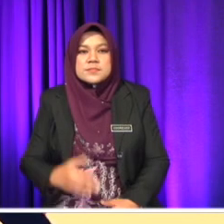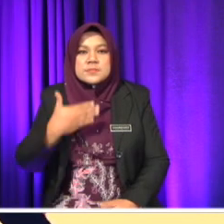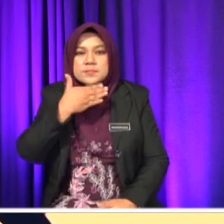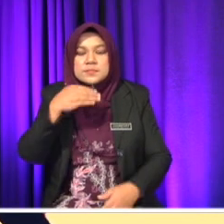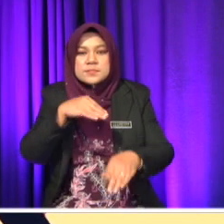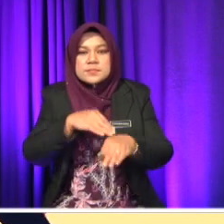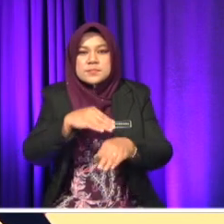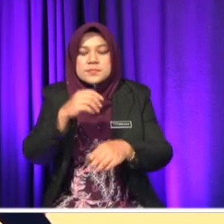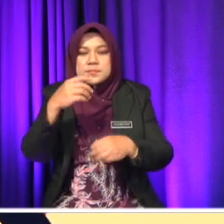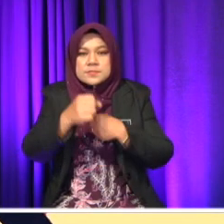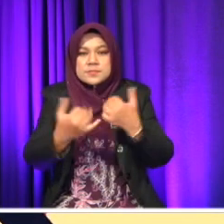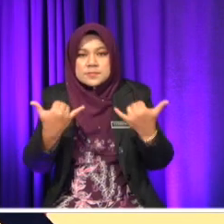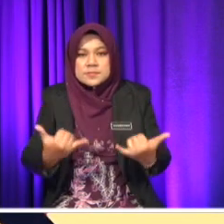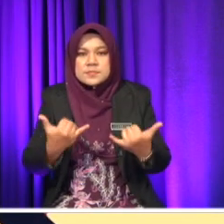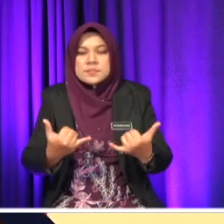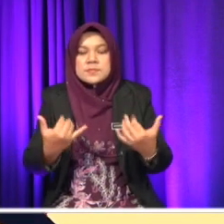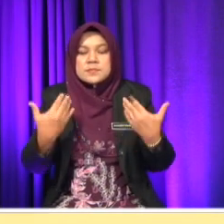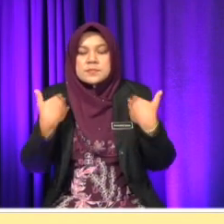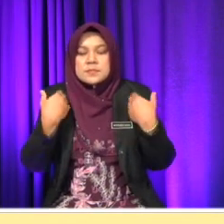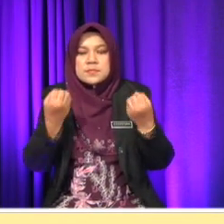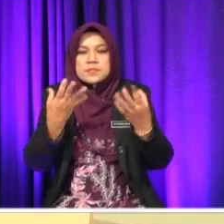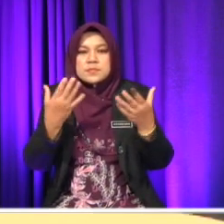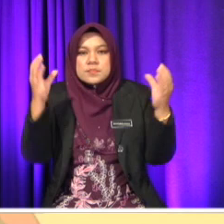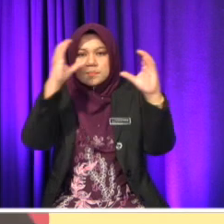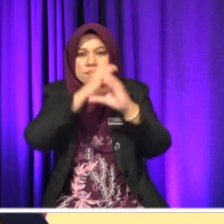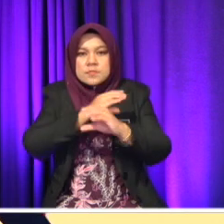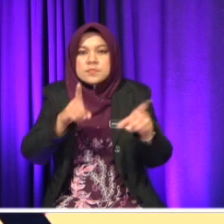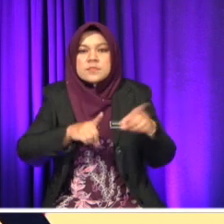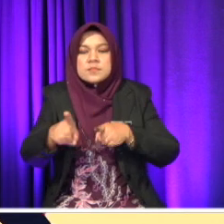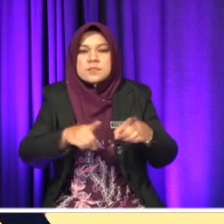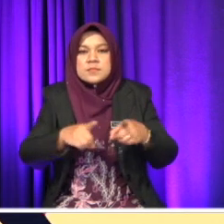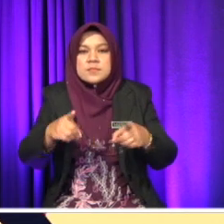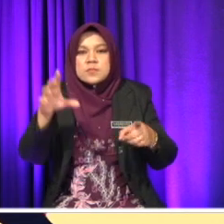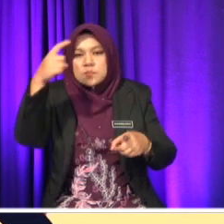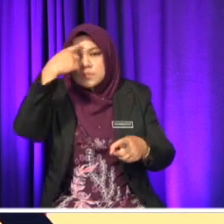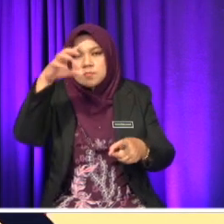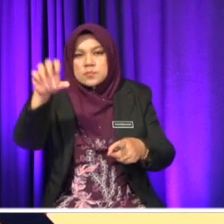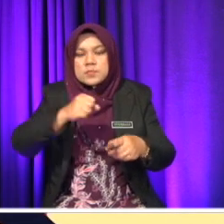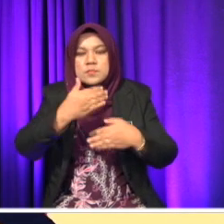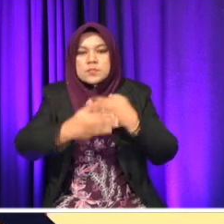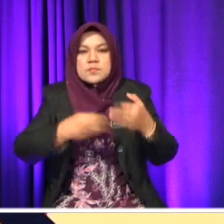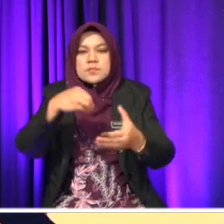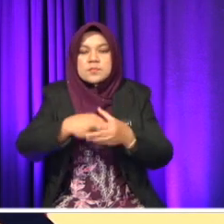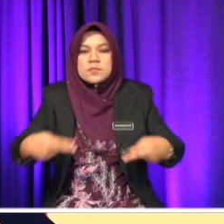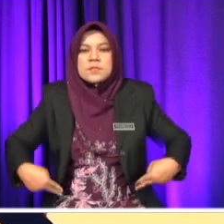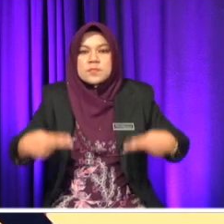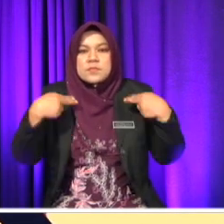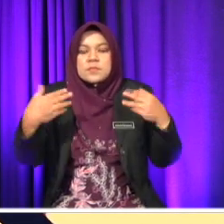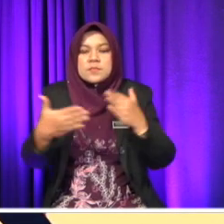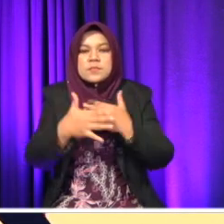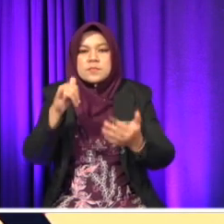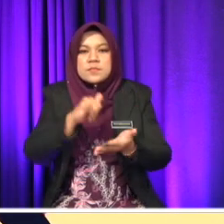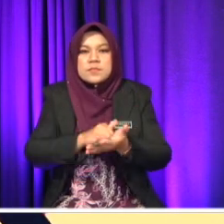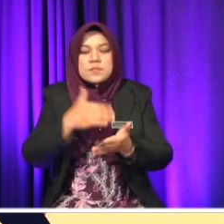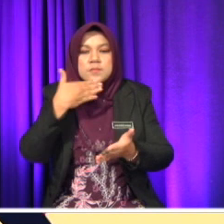ini menghadapi berbagai cabairan dan bersaing untuk mencapai kemajuan dalam hidup oleh itu para beliau